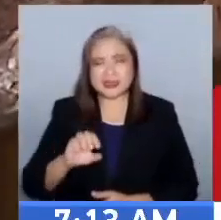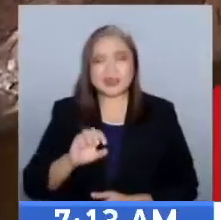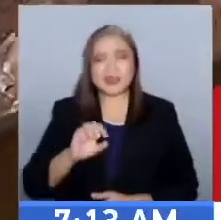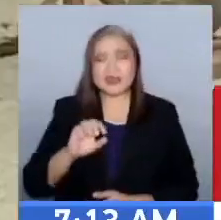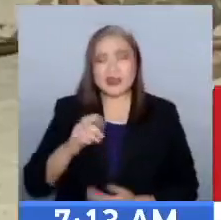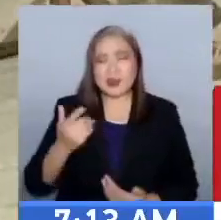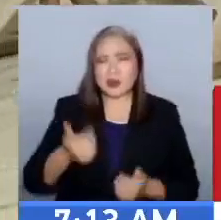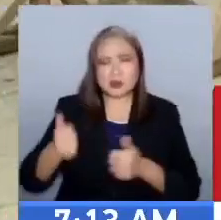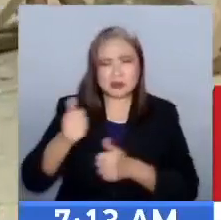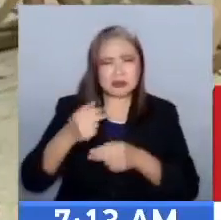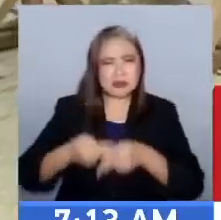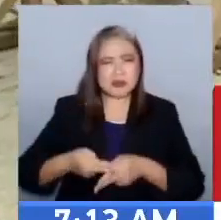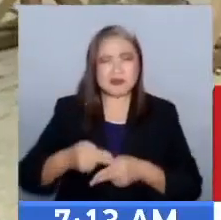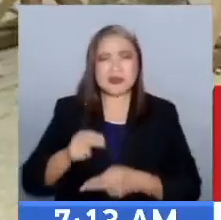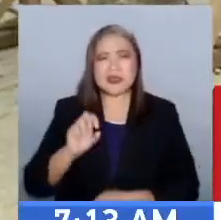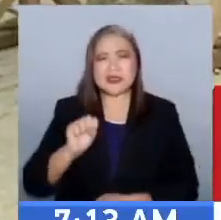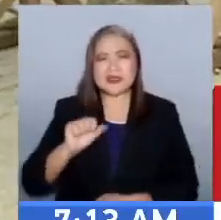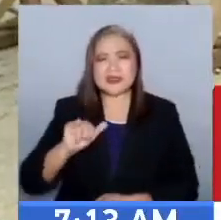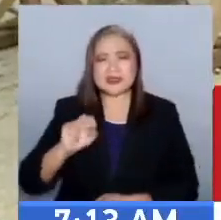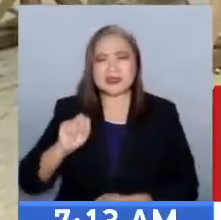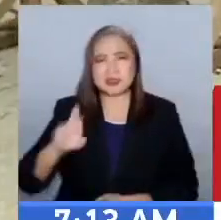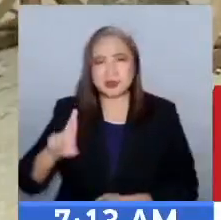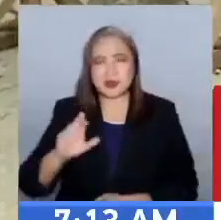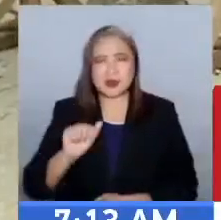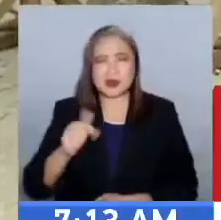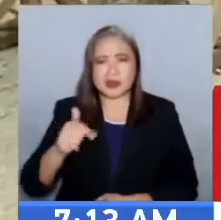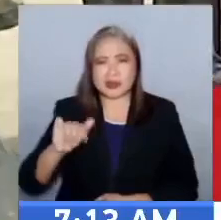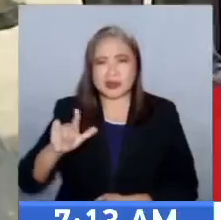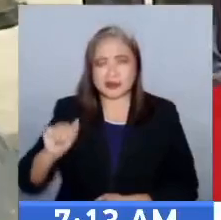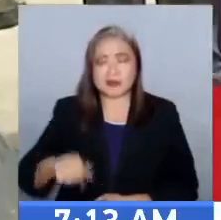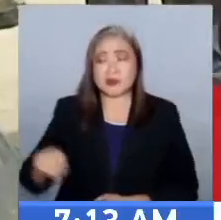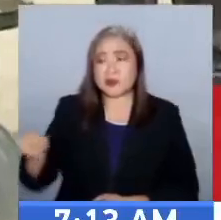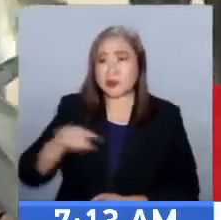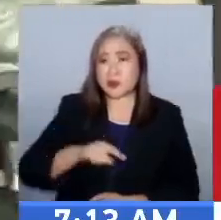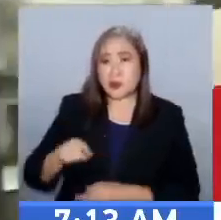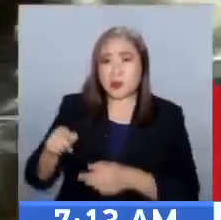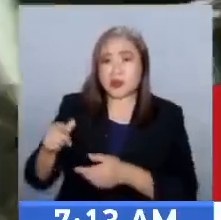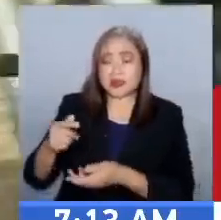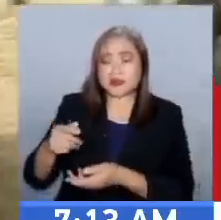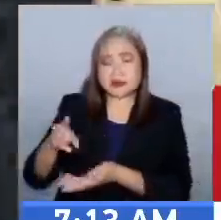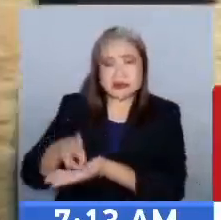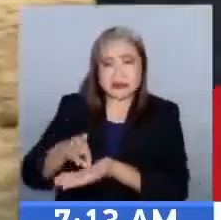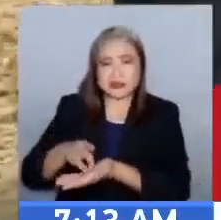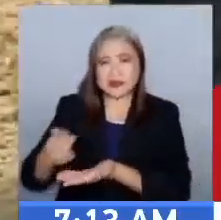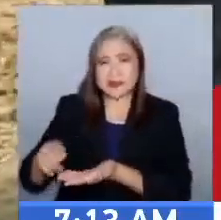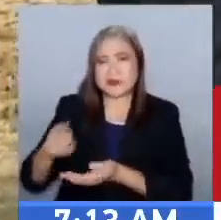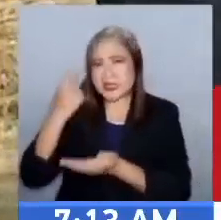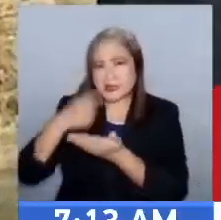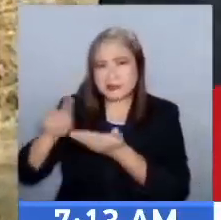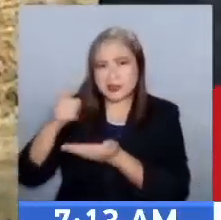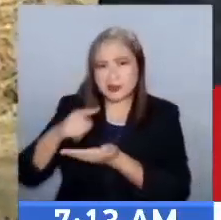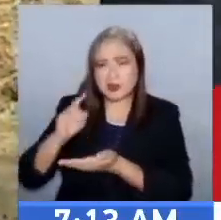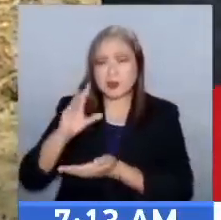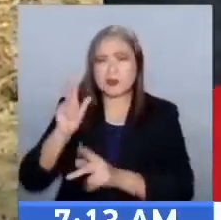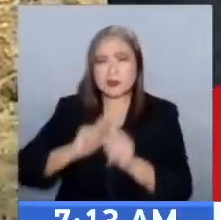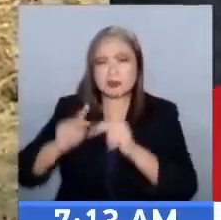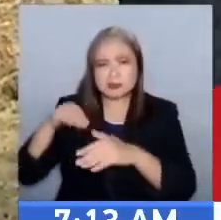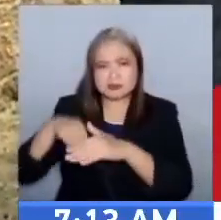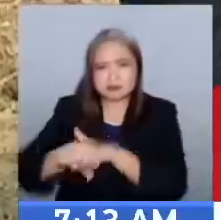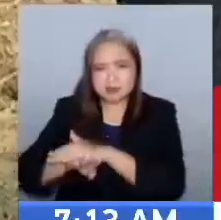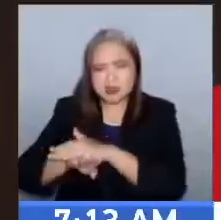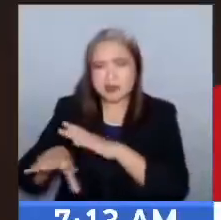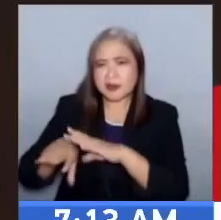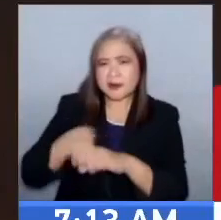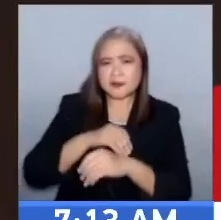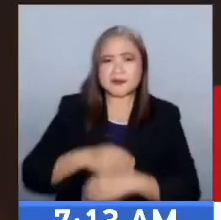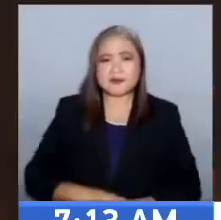status ang bayan ng Socorro kung saan ininspeksyon lahat ng pumapasok at lumalabas sa bayan. Ipinatigil muna ng lokal na pamahalaan